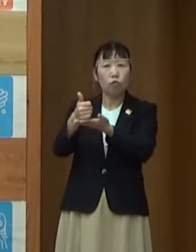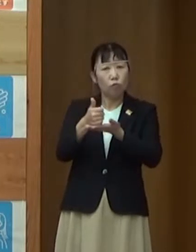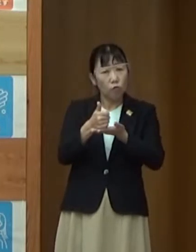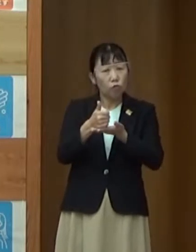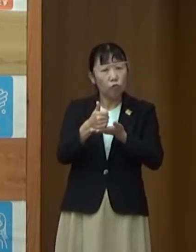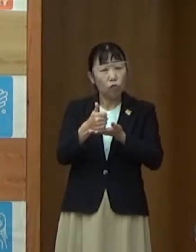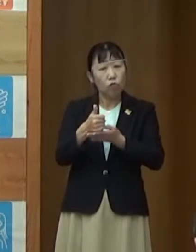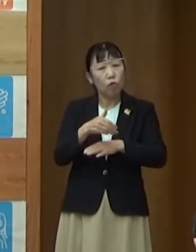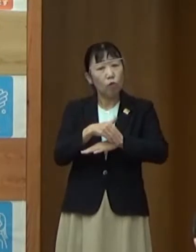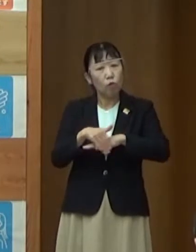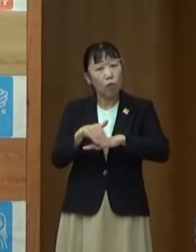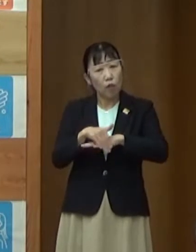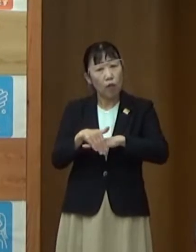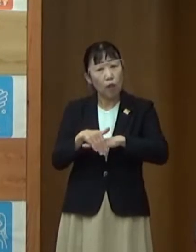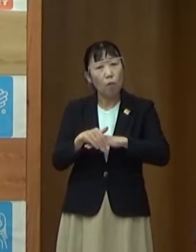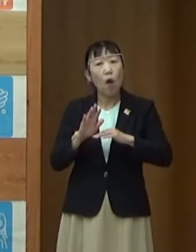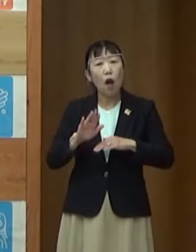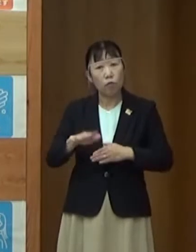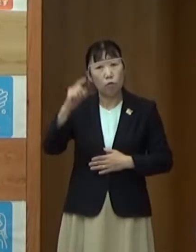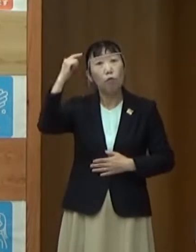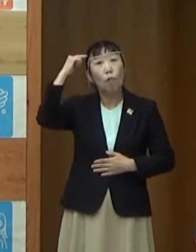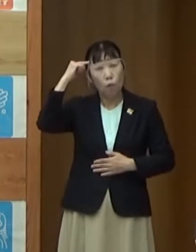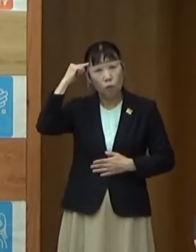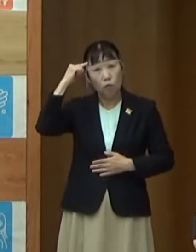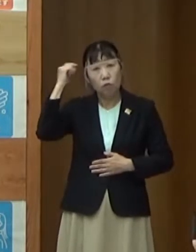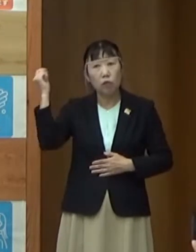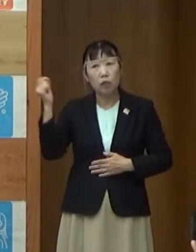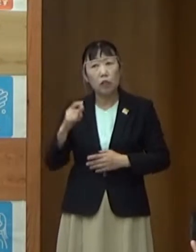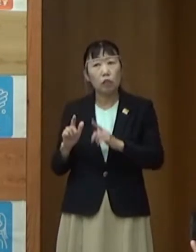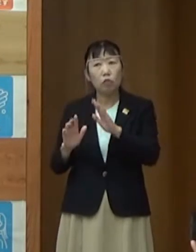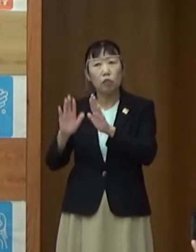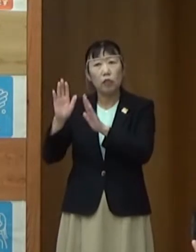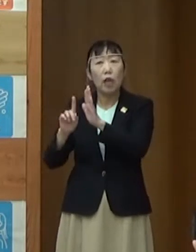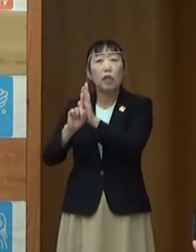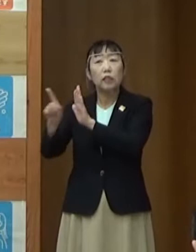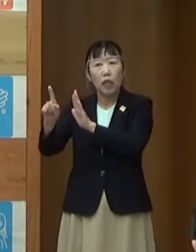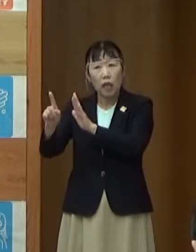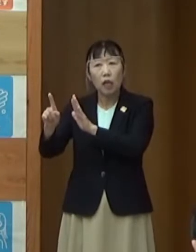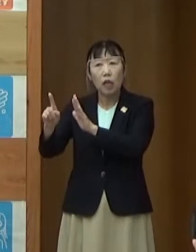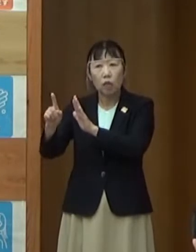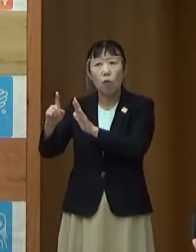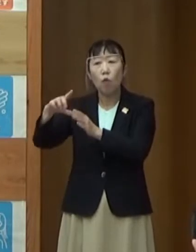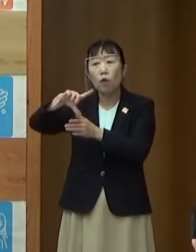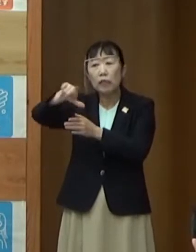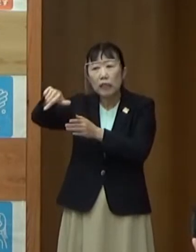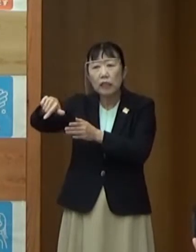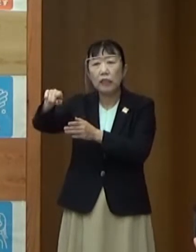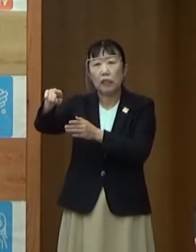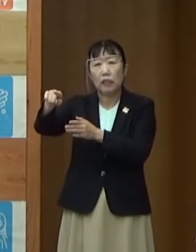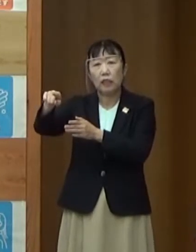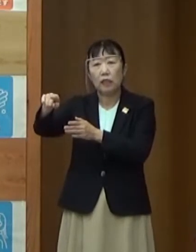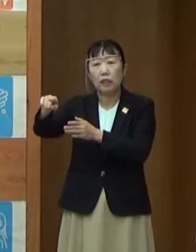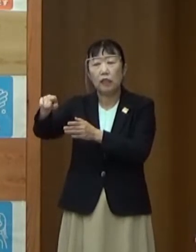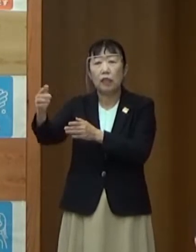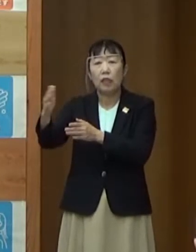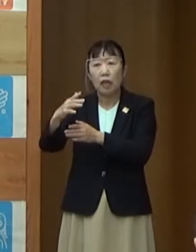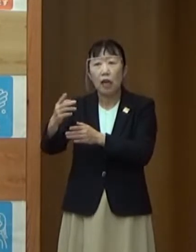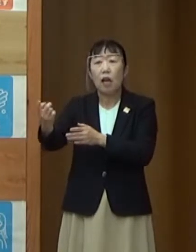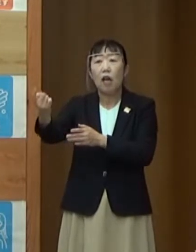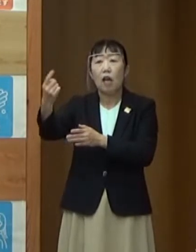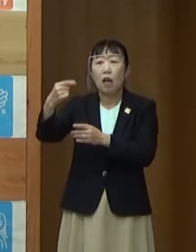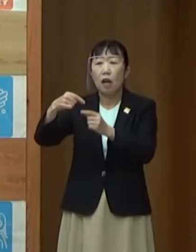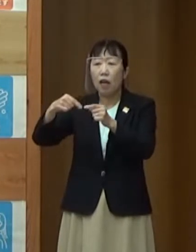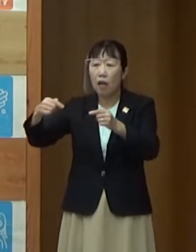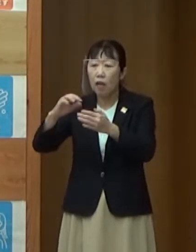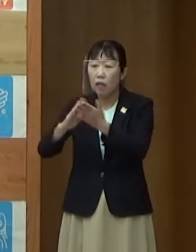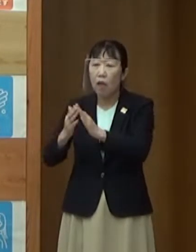ということをこう予定されている方、緊急事態宣言の対象地域においてはですね、できる限り県をま